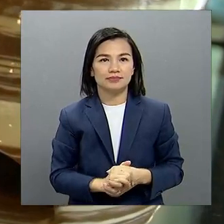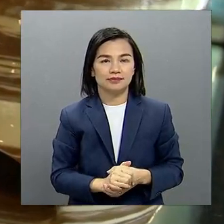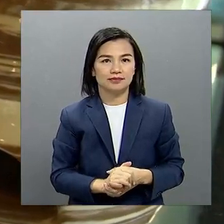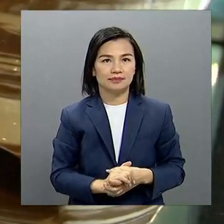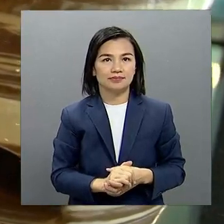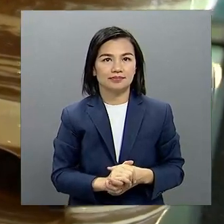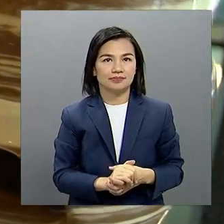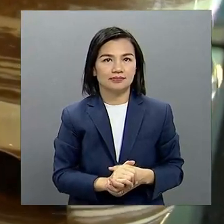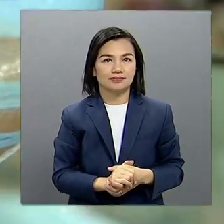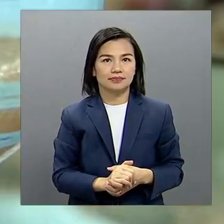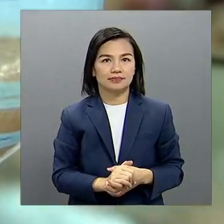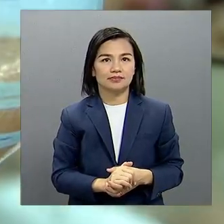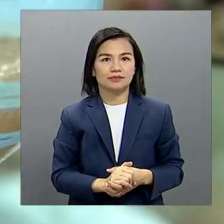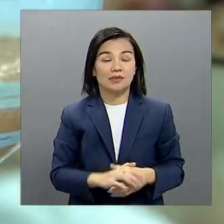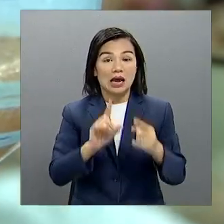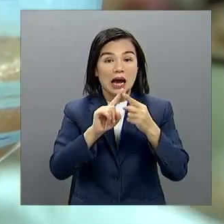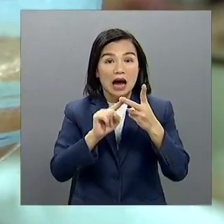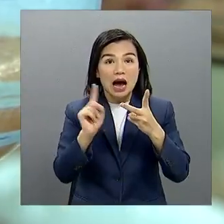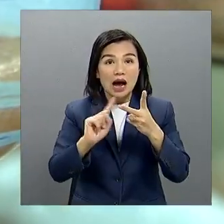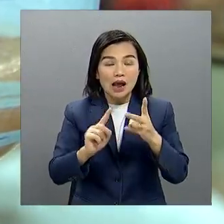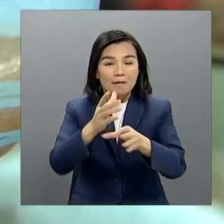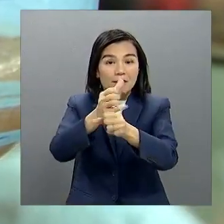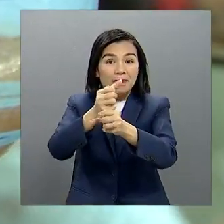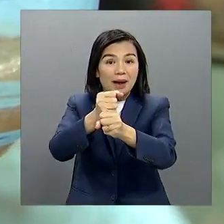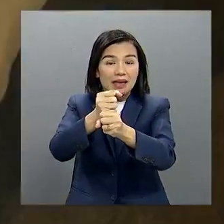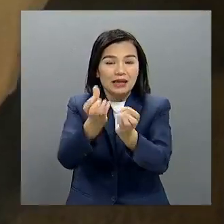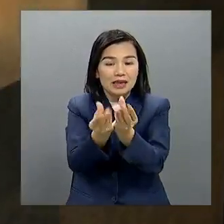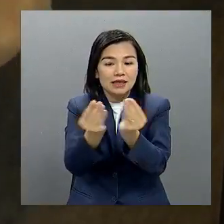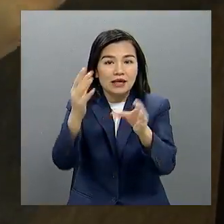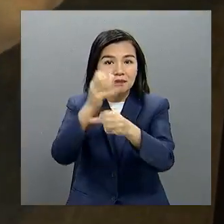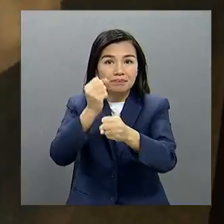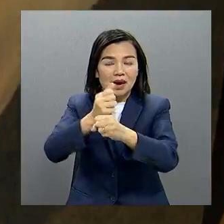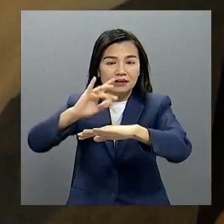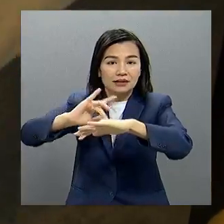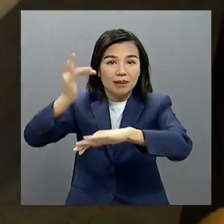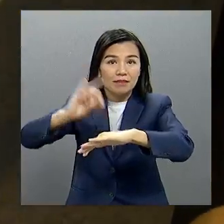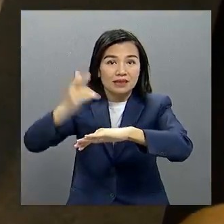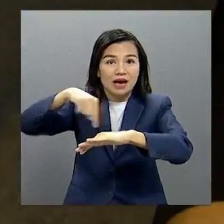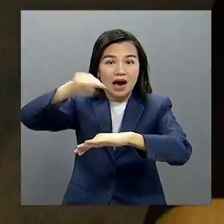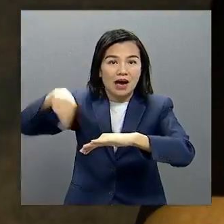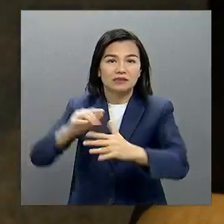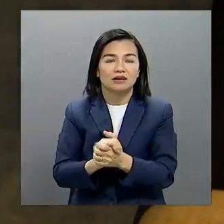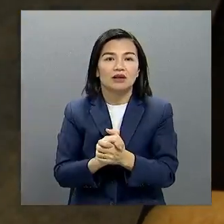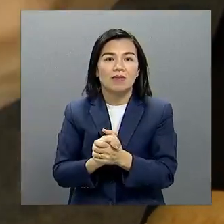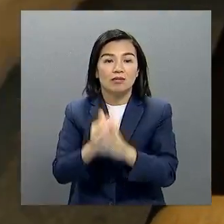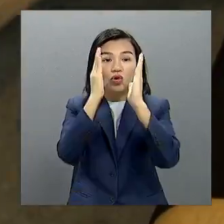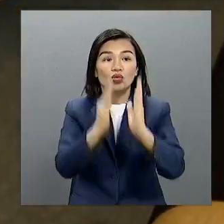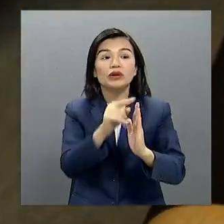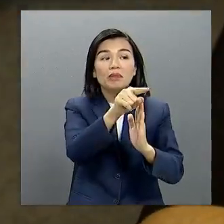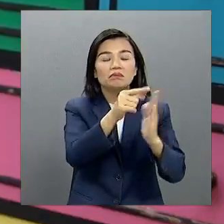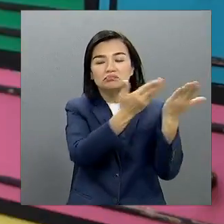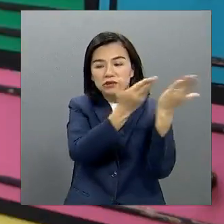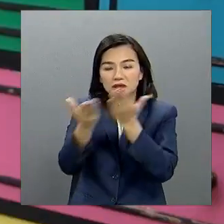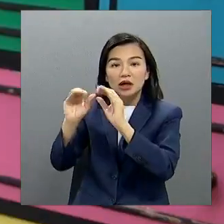อีกอย่างนะคะงานปั้นดินเผาธรรมชาติในคลาสที่เราสร้างคอนเทนต์มาซึ่งเราภูมิใจมากตรงที่ว่าผู้ที่ม